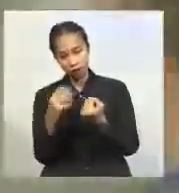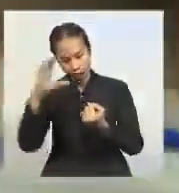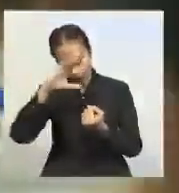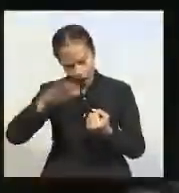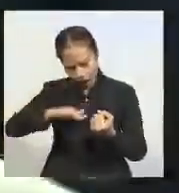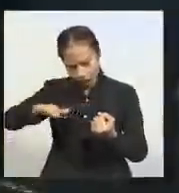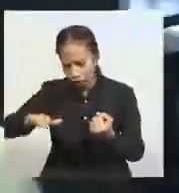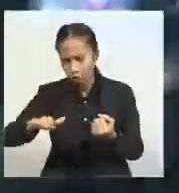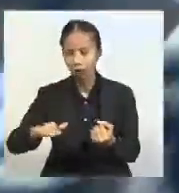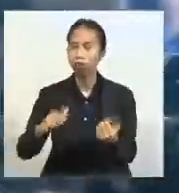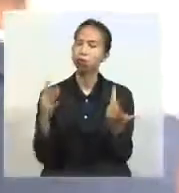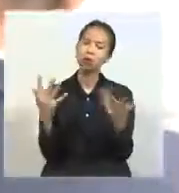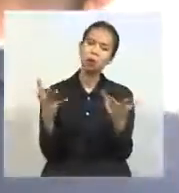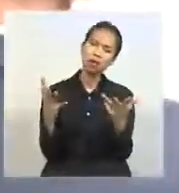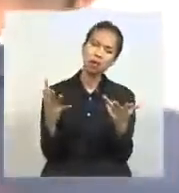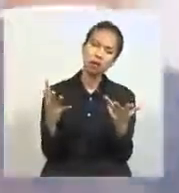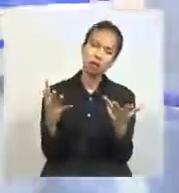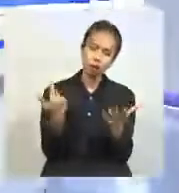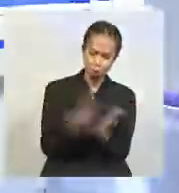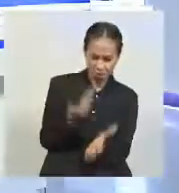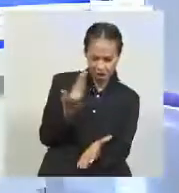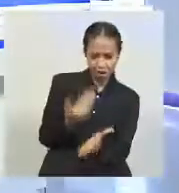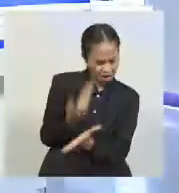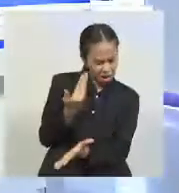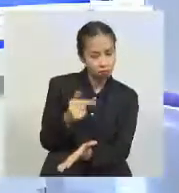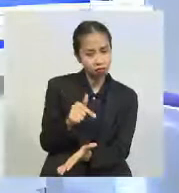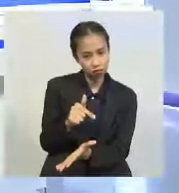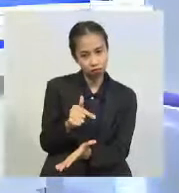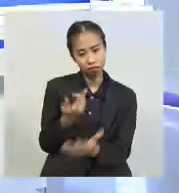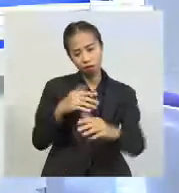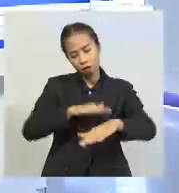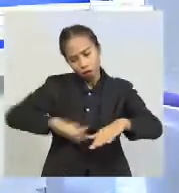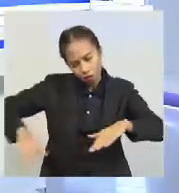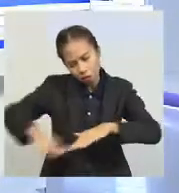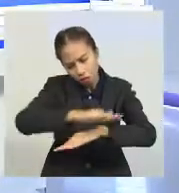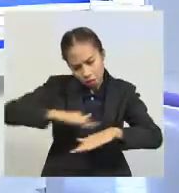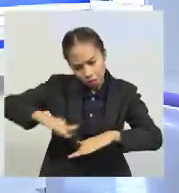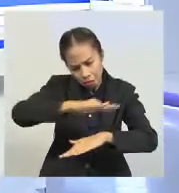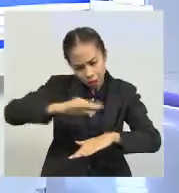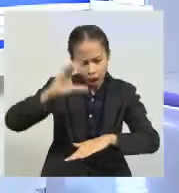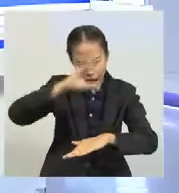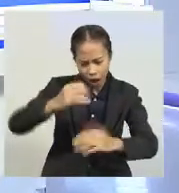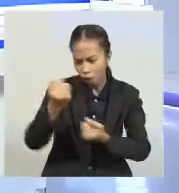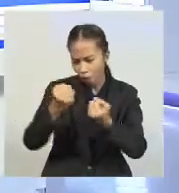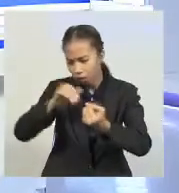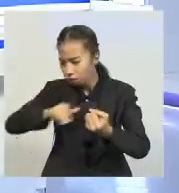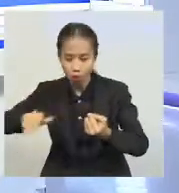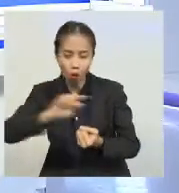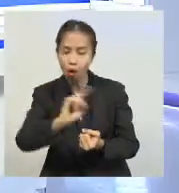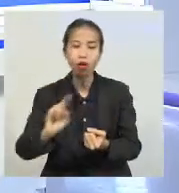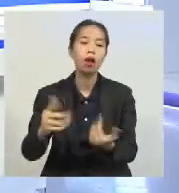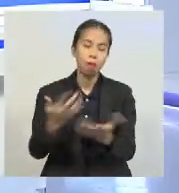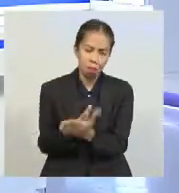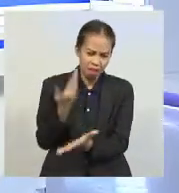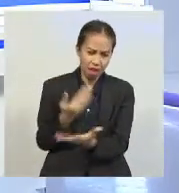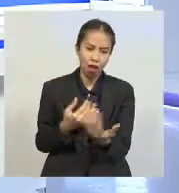ก ็ปัญหาที่จอดเนี่ย แค่ วนเน ี่ ยวนเนี่ยหาที่จอดยากแล้วถ้ามีก็แพงมากมากมาก แล้วก็รถก็เยอะ